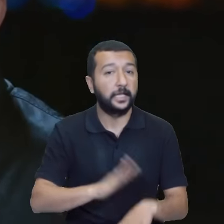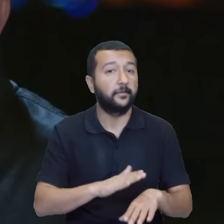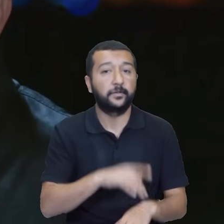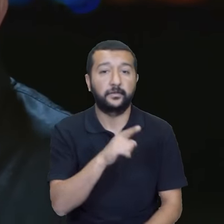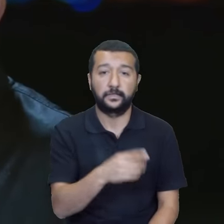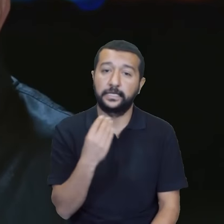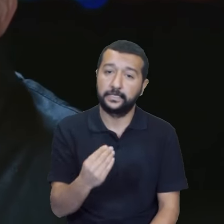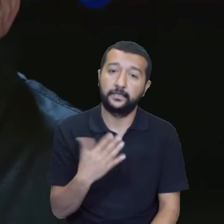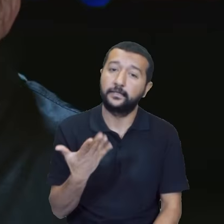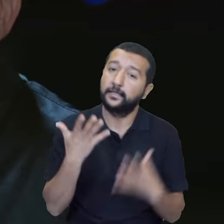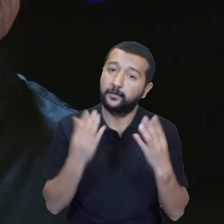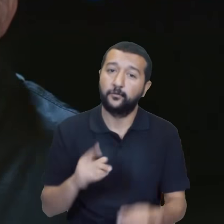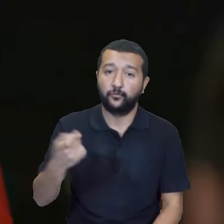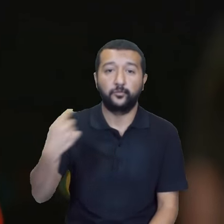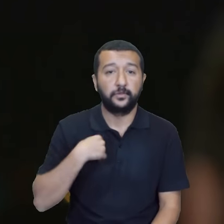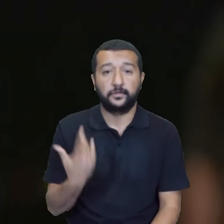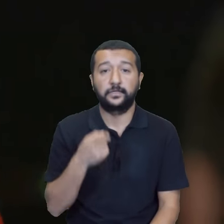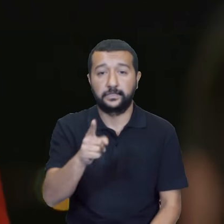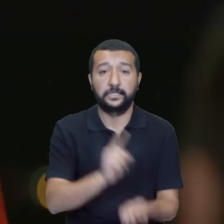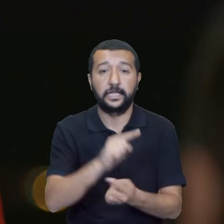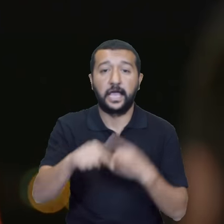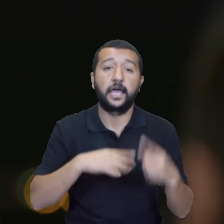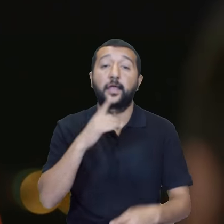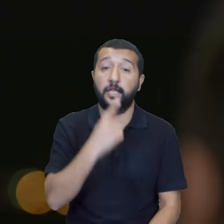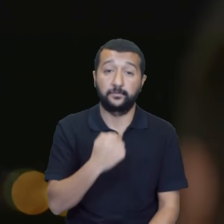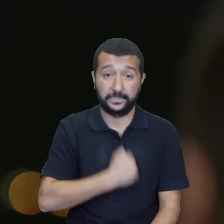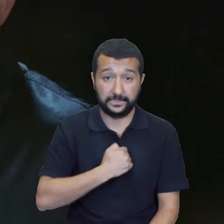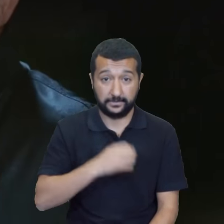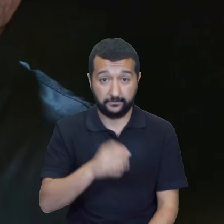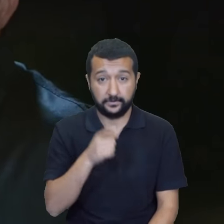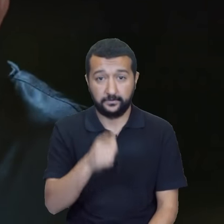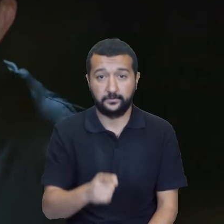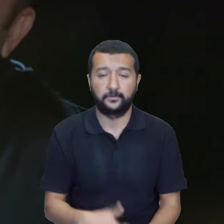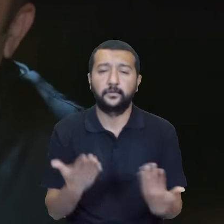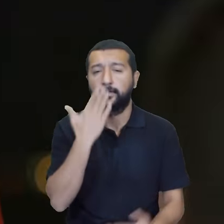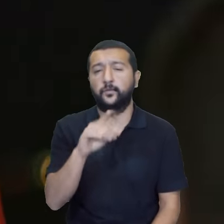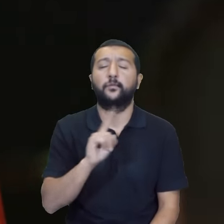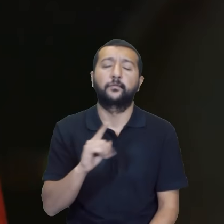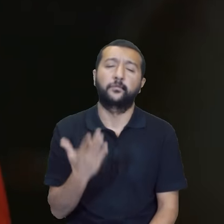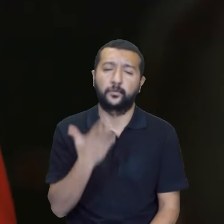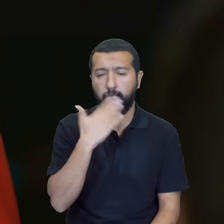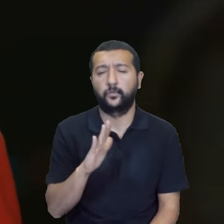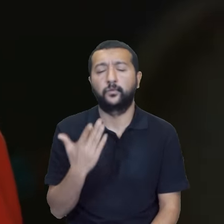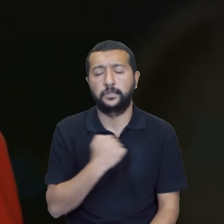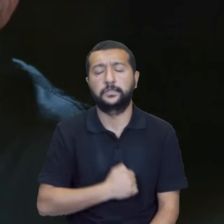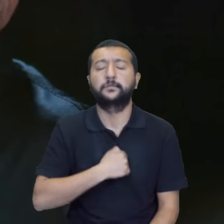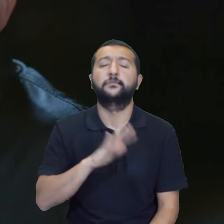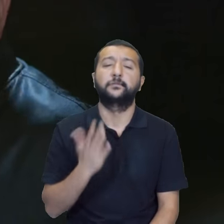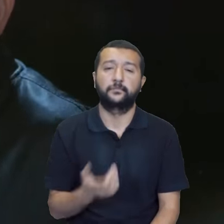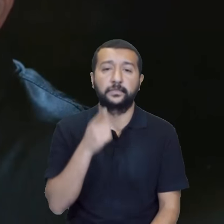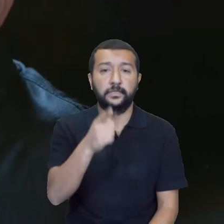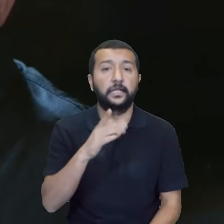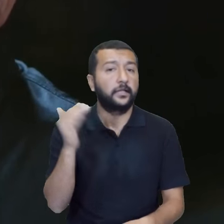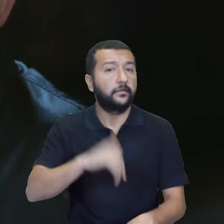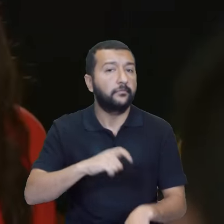haber? İyi. Nasıl buldun beni ya? Seni aramıyorum dersem kızar mısın? Yok. Yok. Niye kızayım?